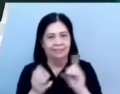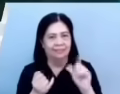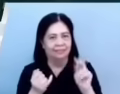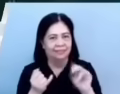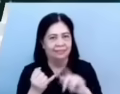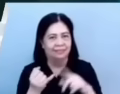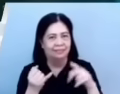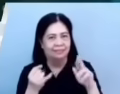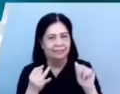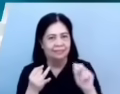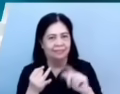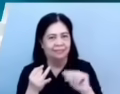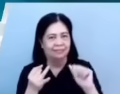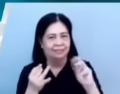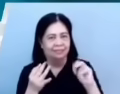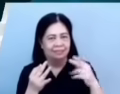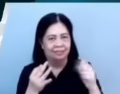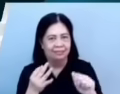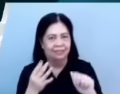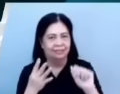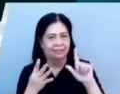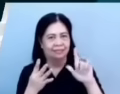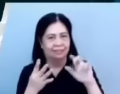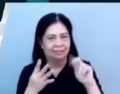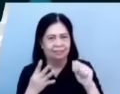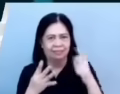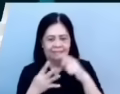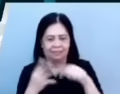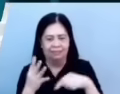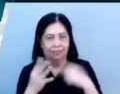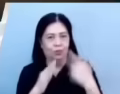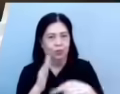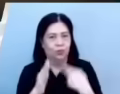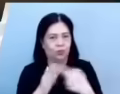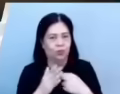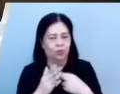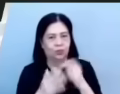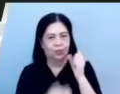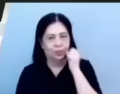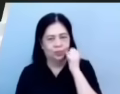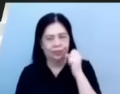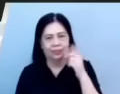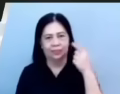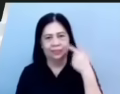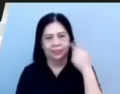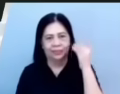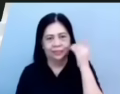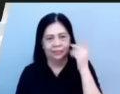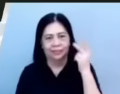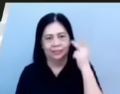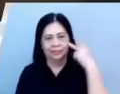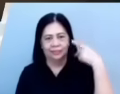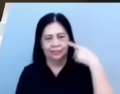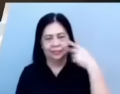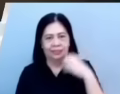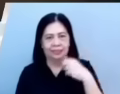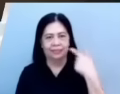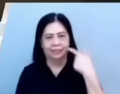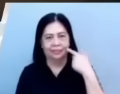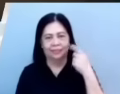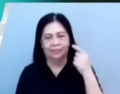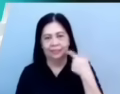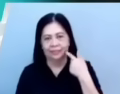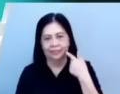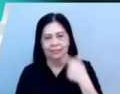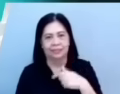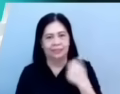Amihan at Alena na ginampanan noon ni Nasanya Lopez, Glyza De Castro, Kylie Padilla at Gabby Garcia. Nakisaya